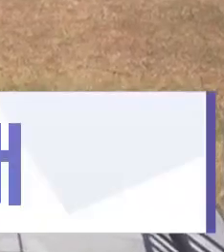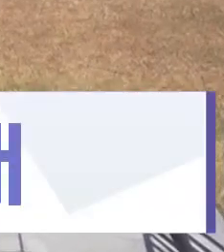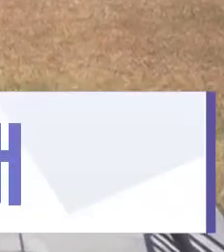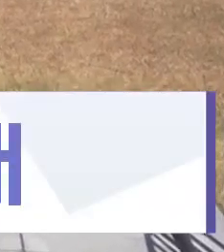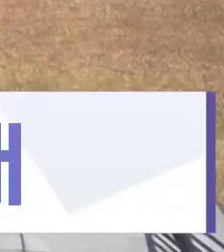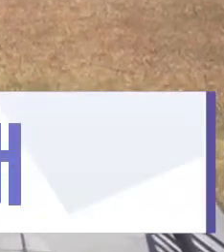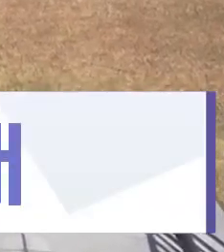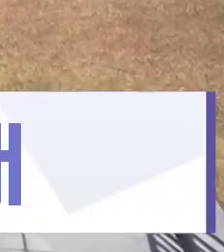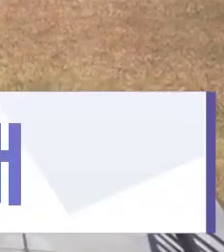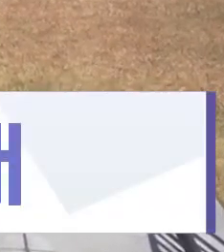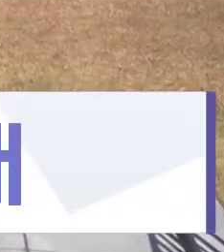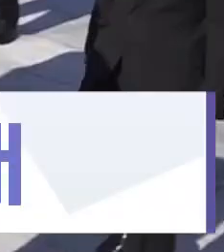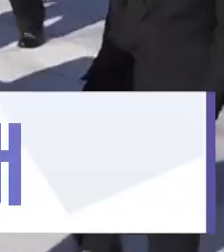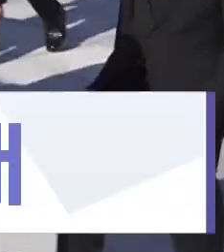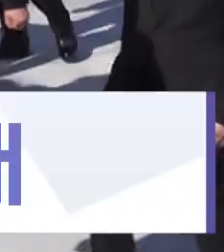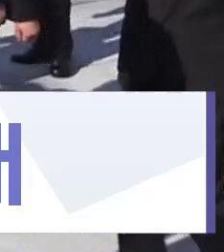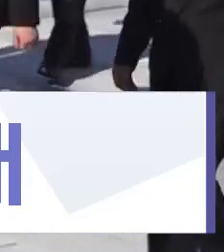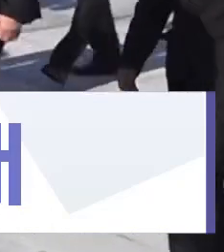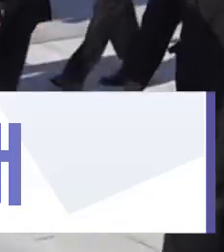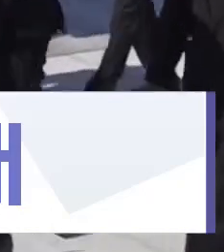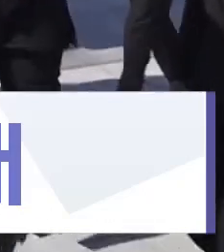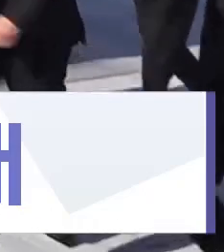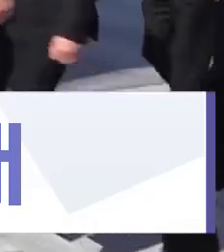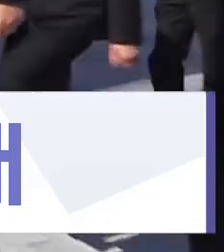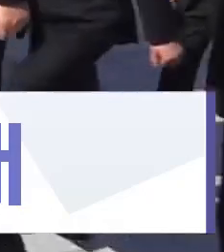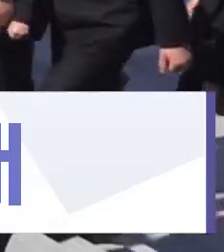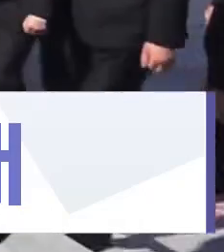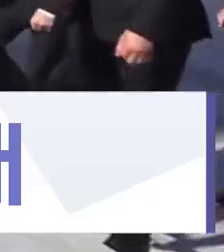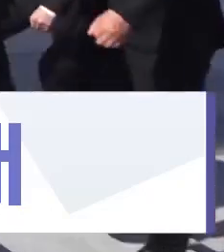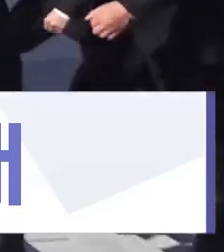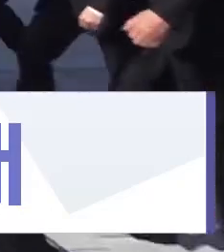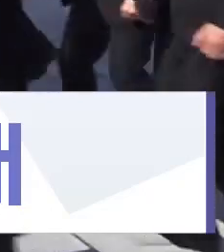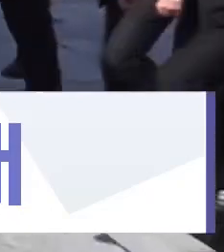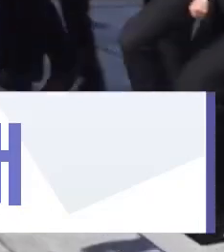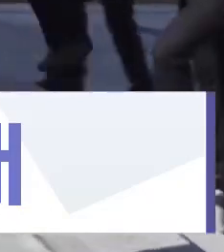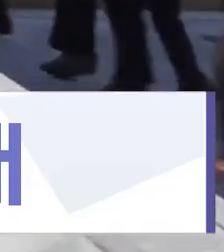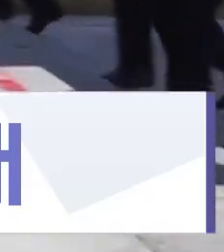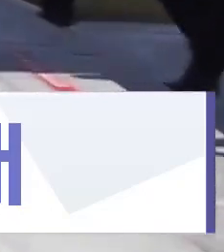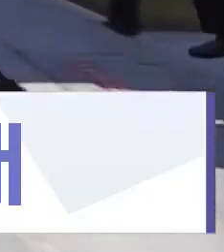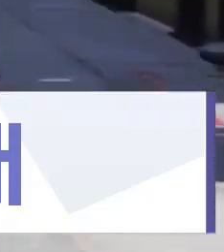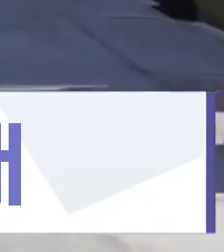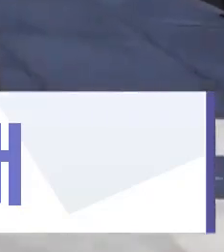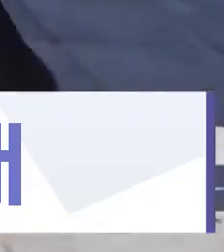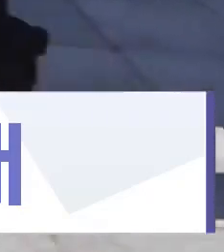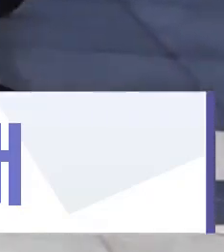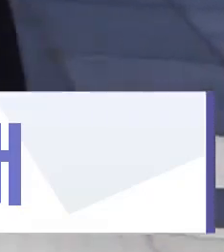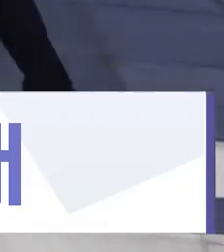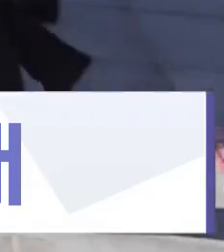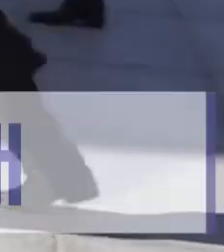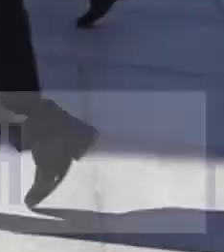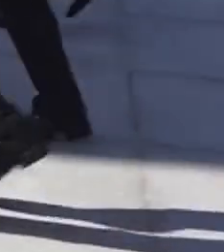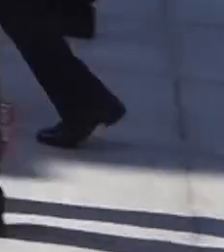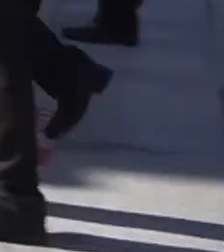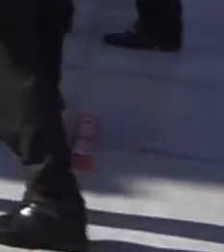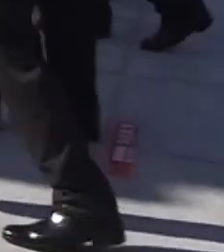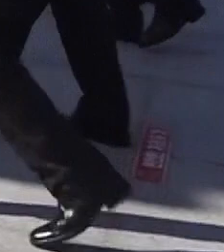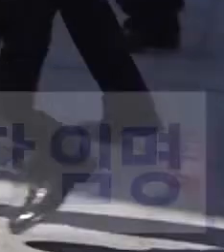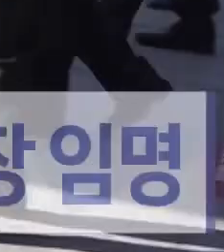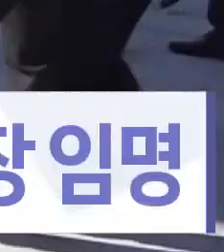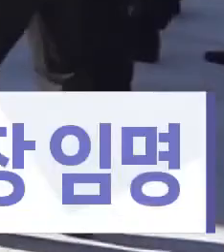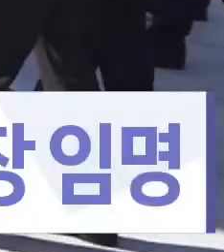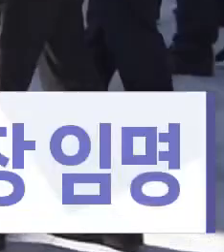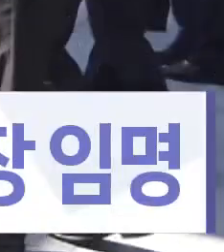노정희 중앙선관위 위원장은 취임식 후 서울 동작동 국립현충원을 찾아 순국선열에게 참배했습니다.